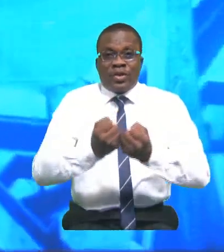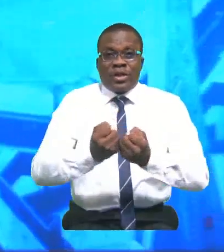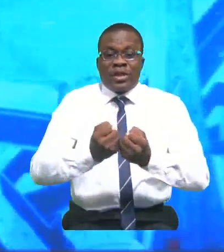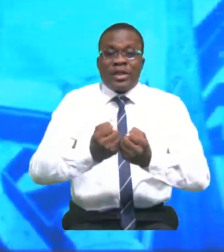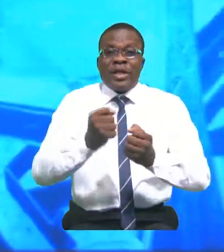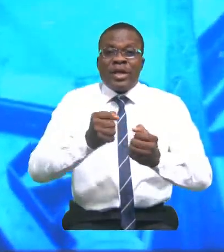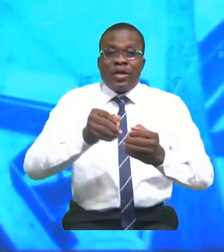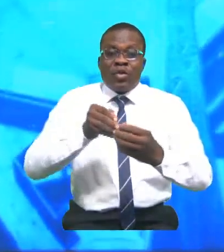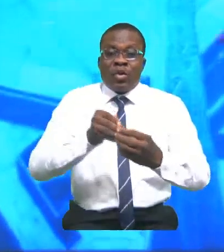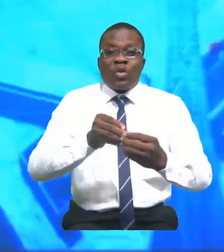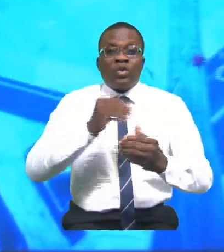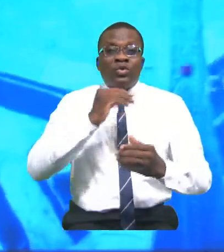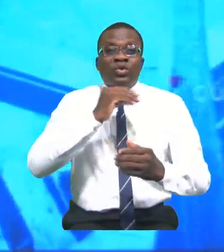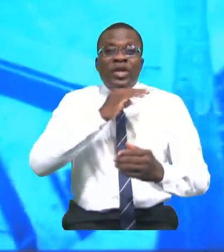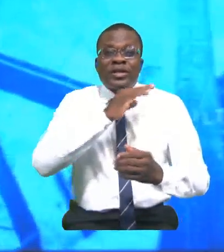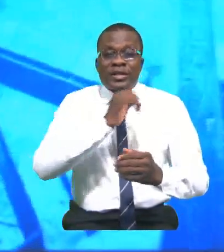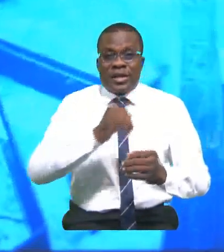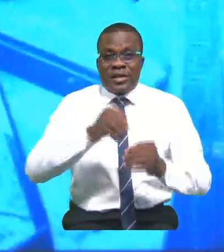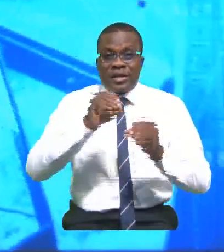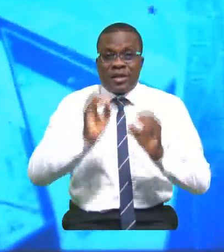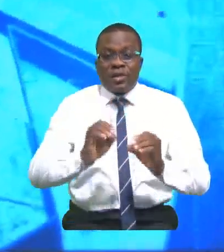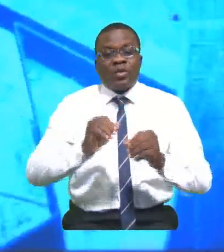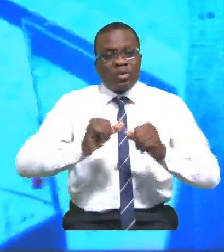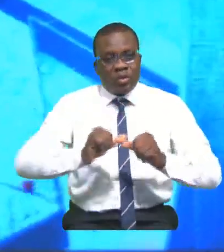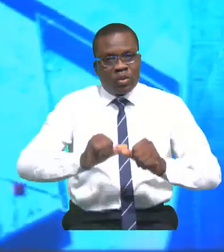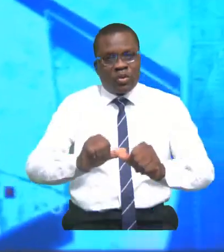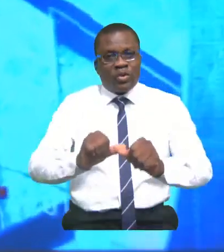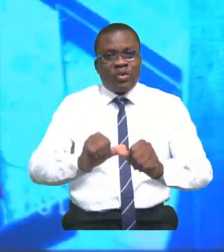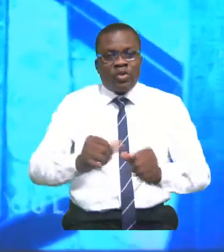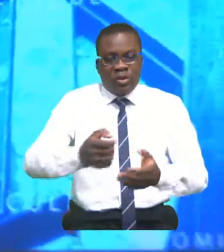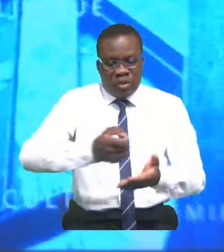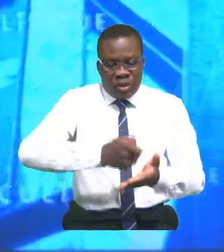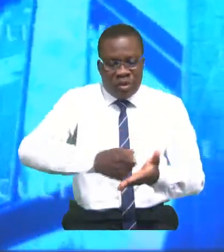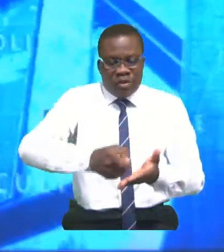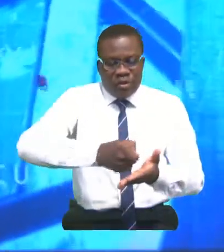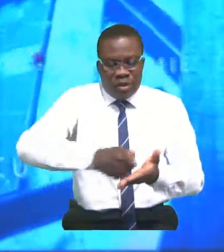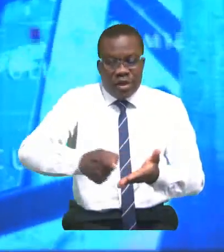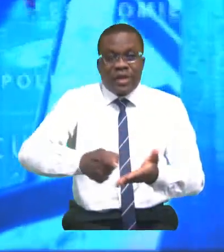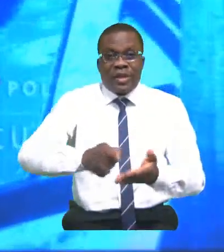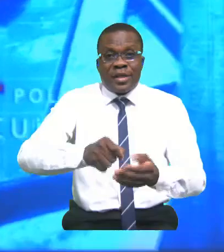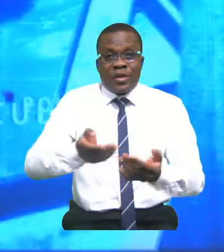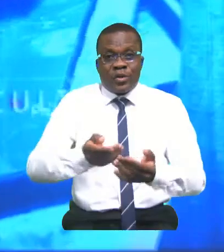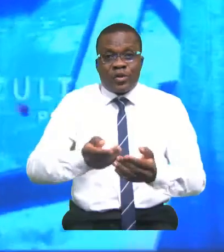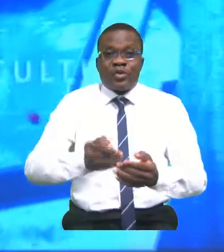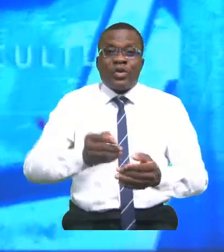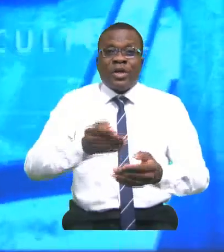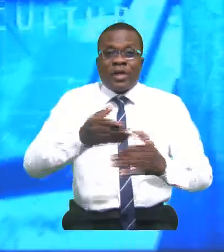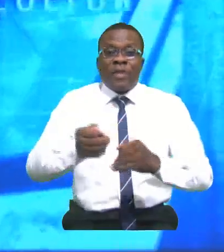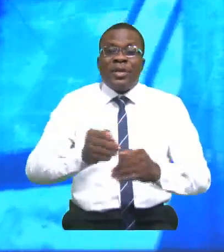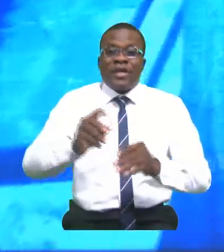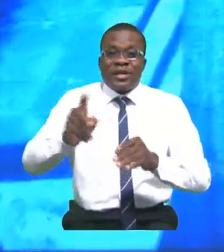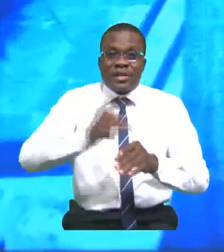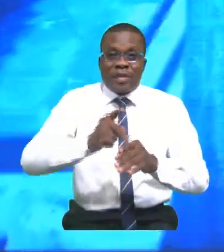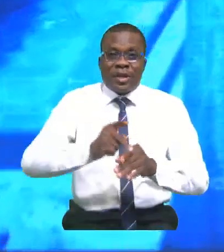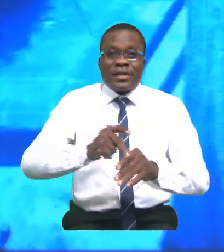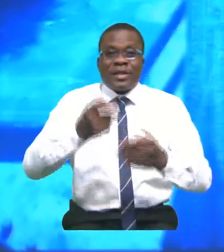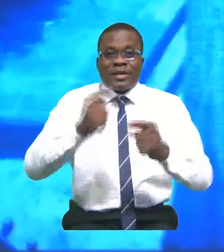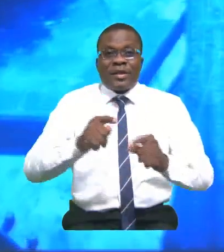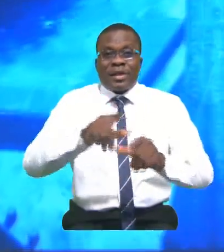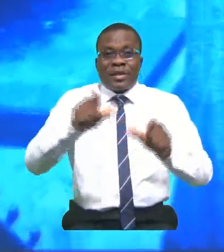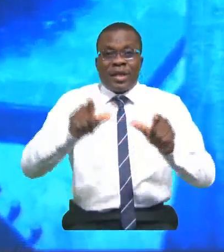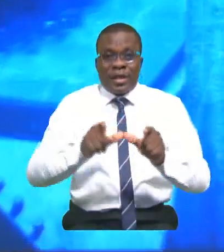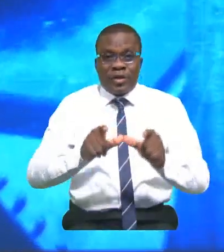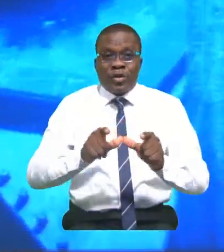salubrité dans le grand Nokoué continue la phase écrite à cé dééplace à la pratique qui a eu lieu à la direction générale du développement